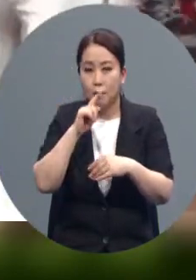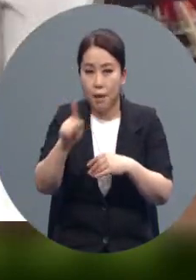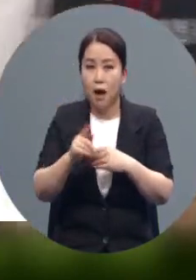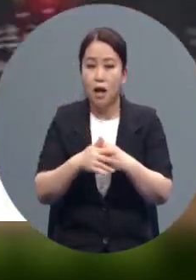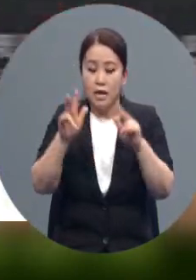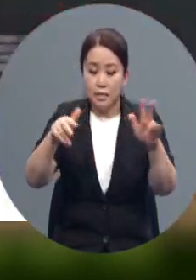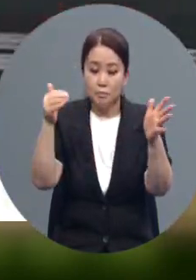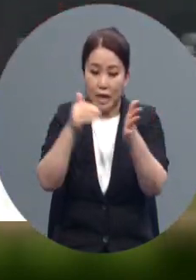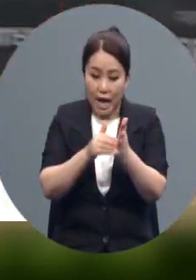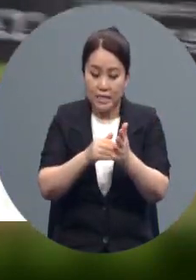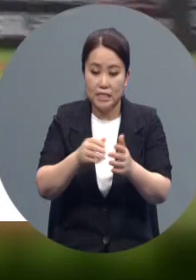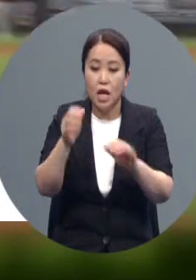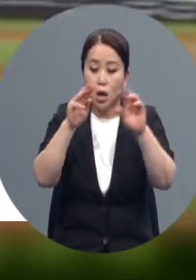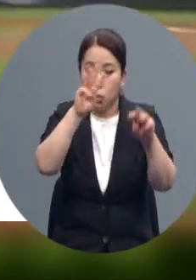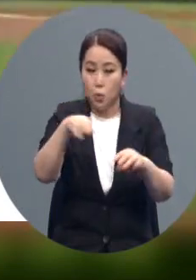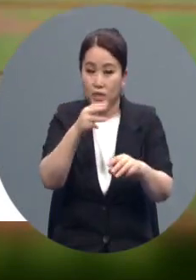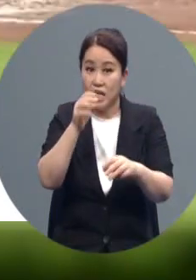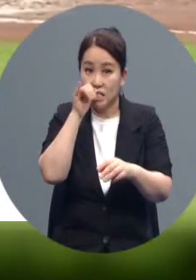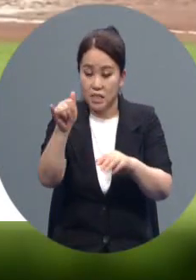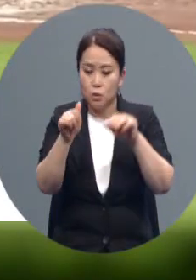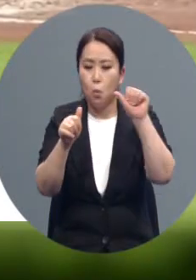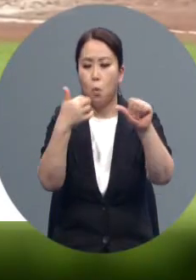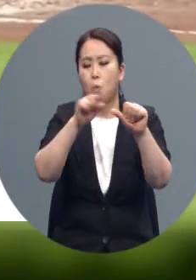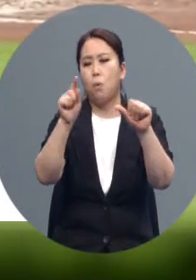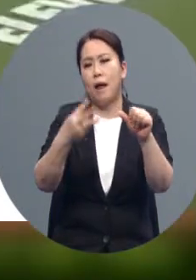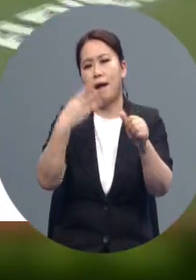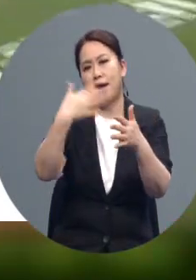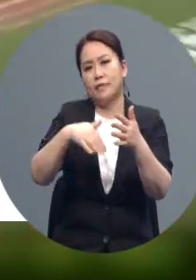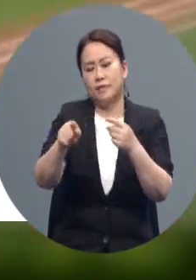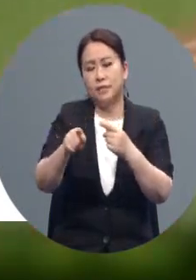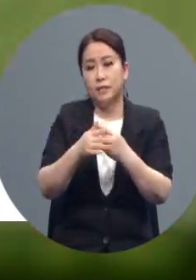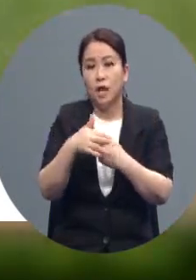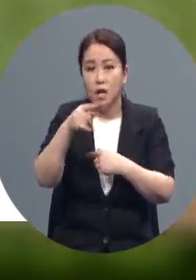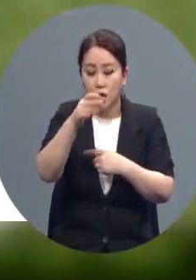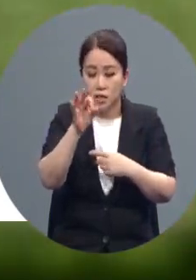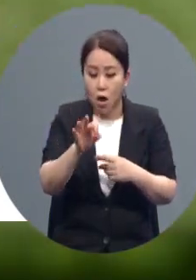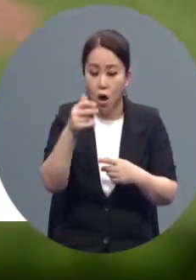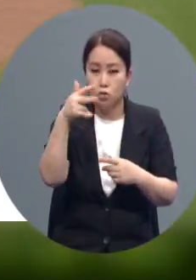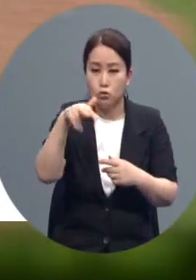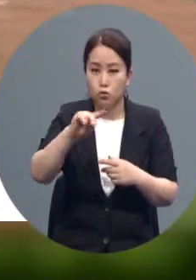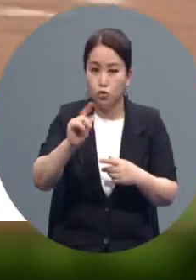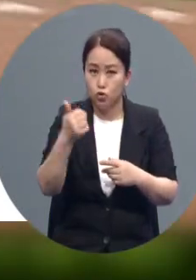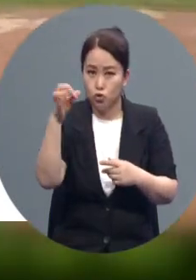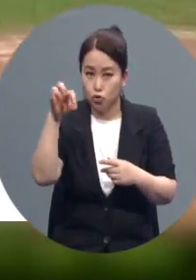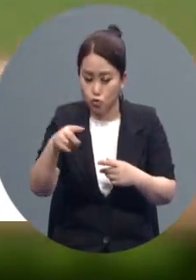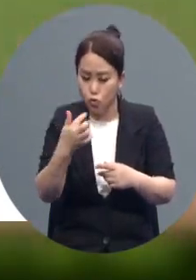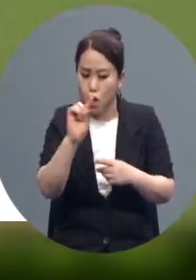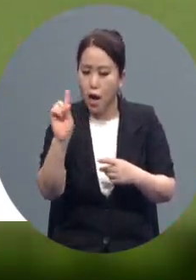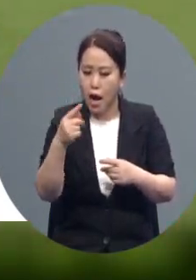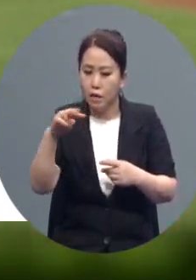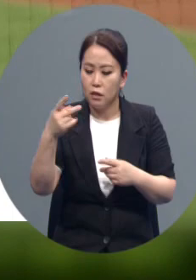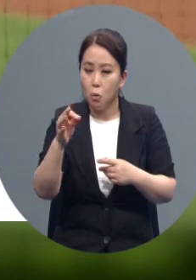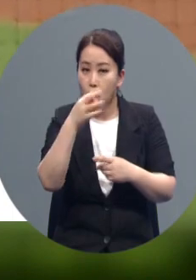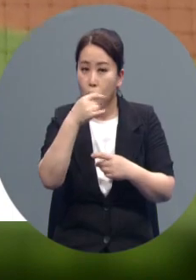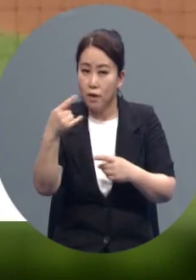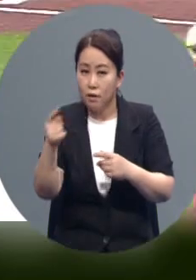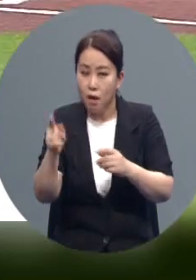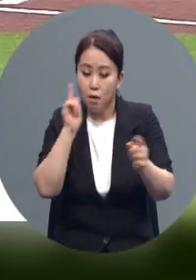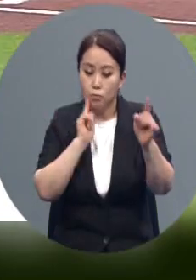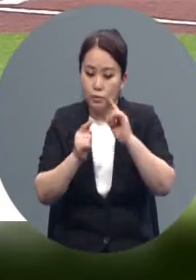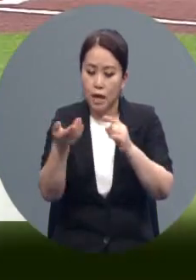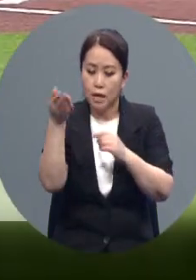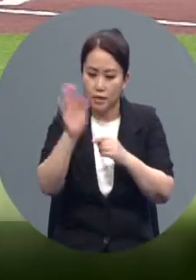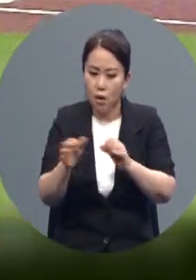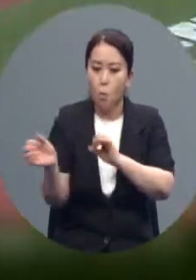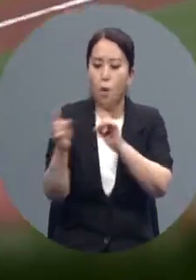됩니다. 부상으로 빠졌던 한동희와 전준우, 정훈 등 주전급 선수들은 돌아왔지만 시즌 초반의 저력은